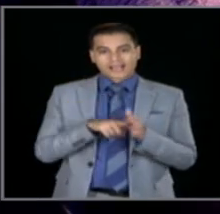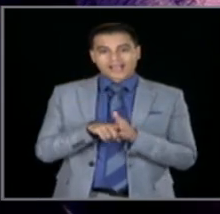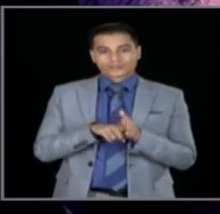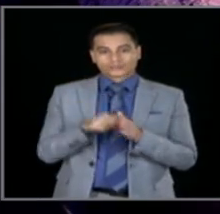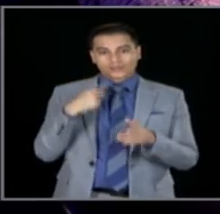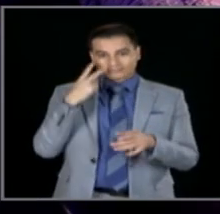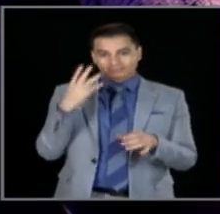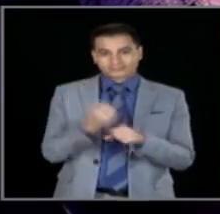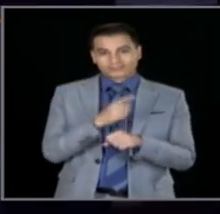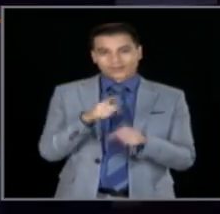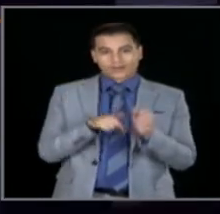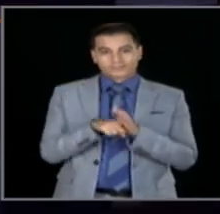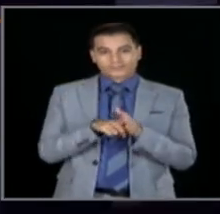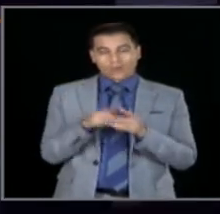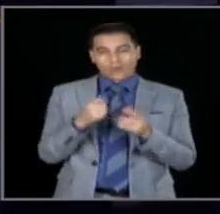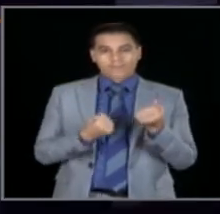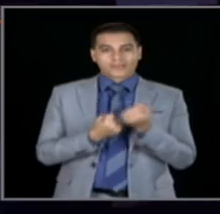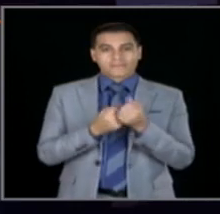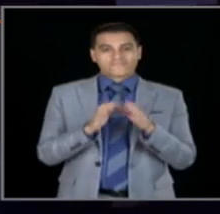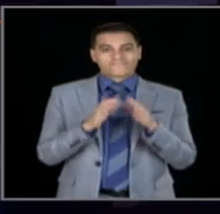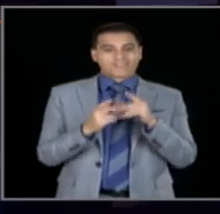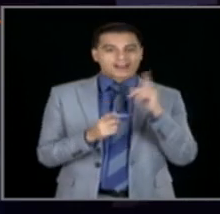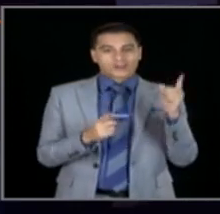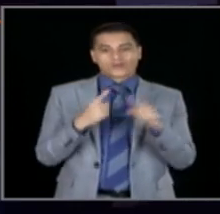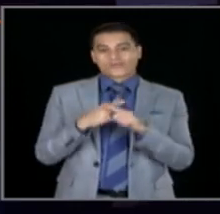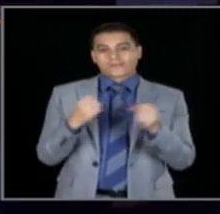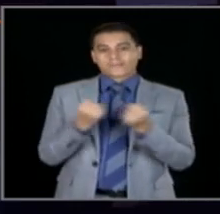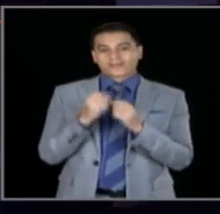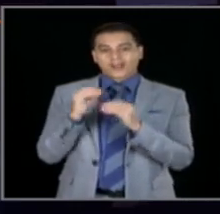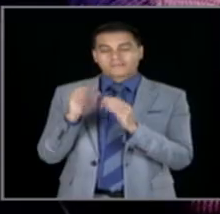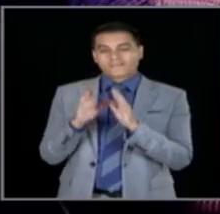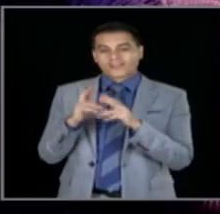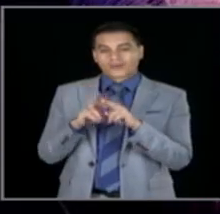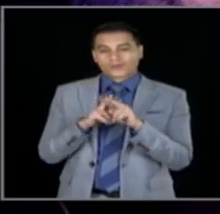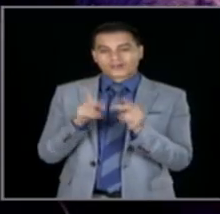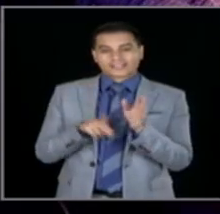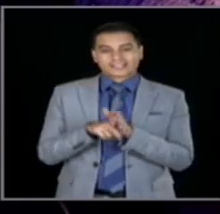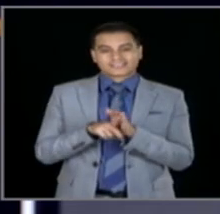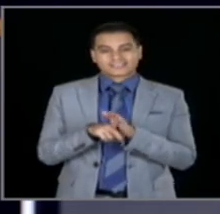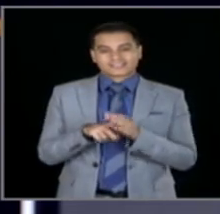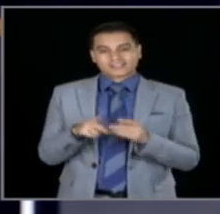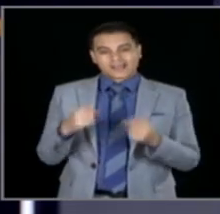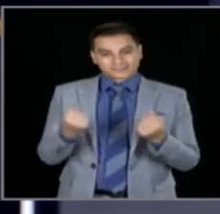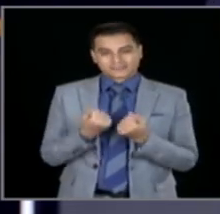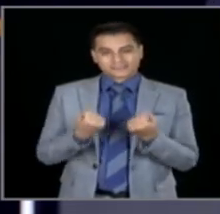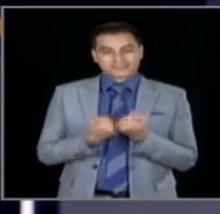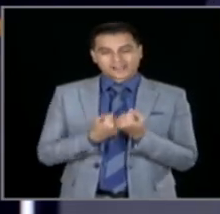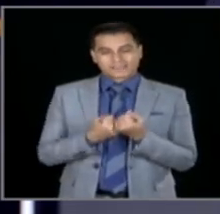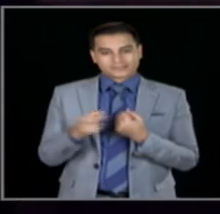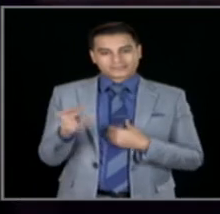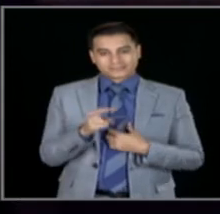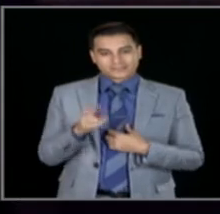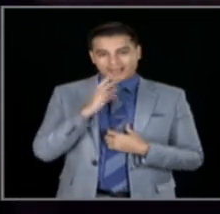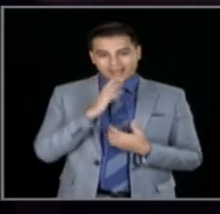يعني هو النهارده بيشجع فريق الاندلس وبيجرب فريق النجوم بيدرب الاتنين